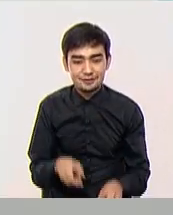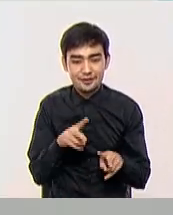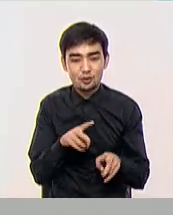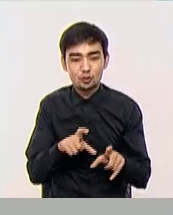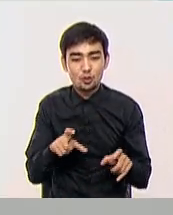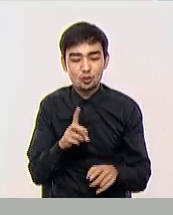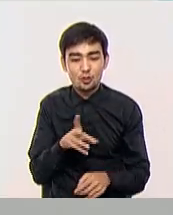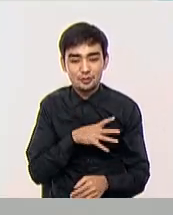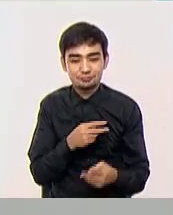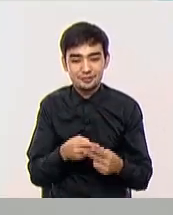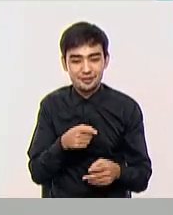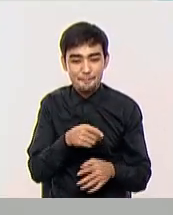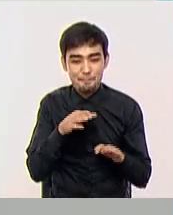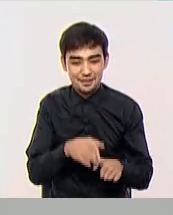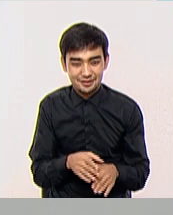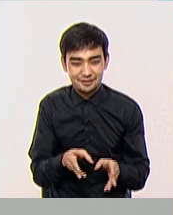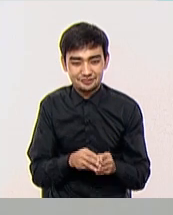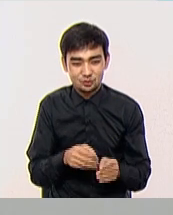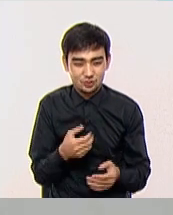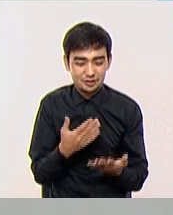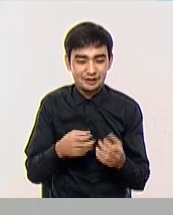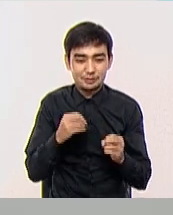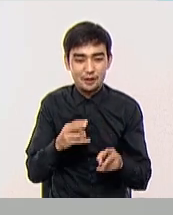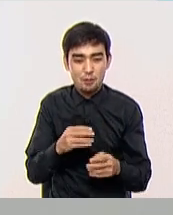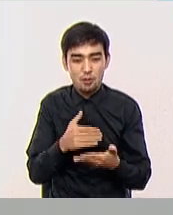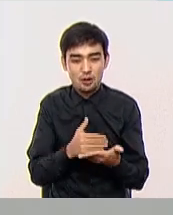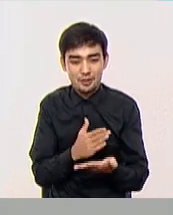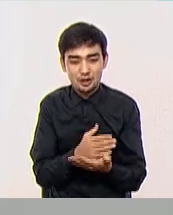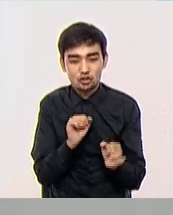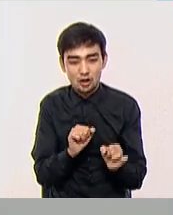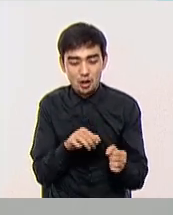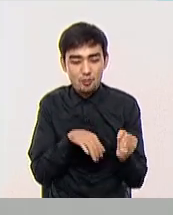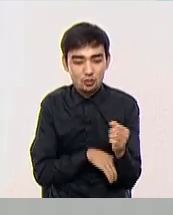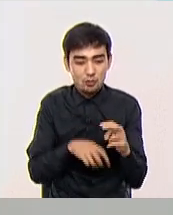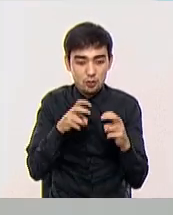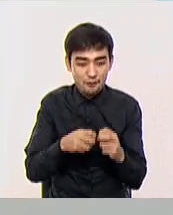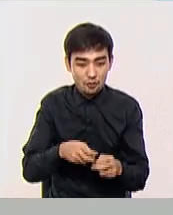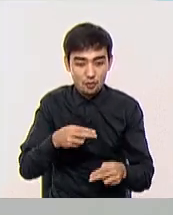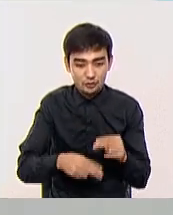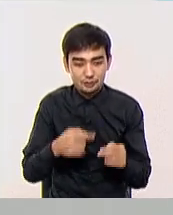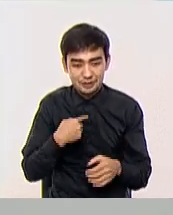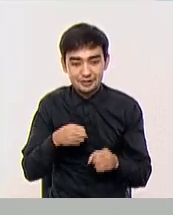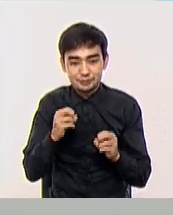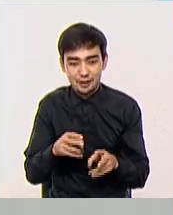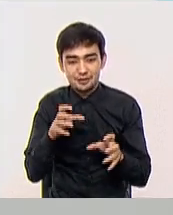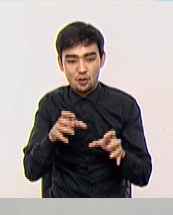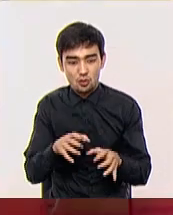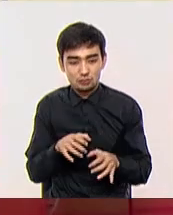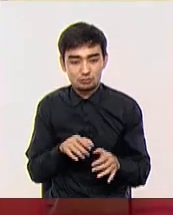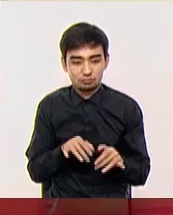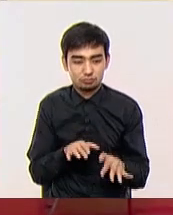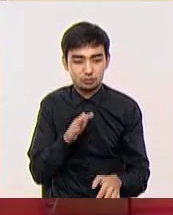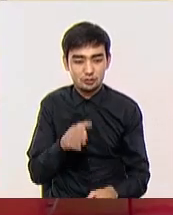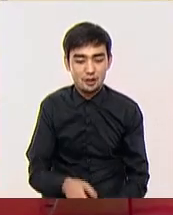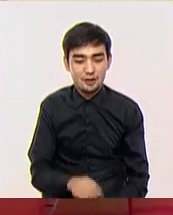находящихся в местах лишения свободы, действует спецпрограмма защиты, и после проверки инцидента мы примем необходимые законные меры.